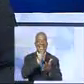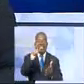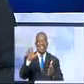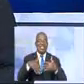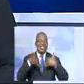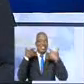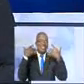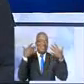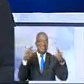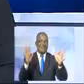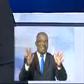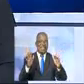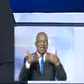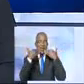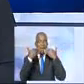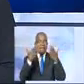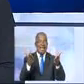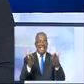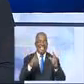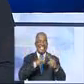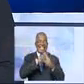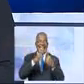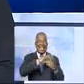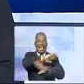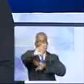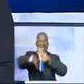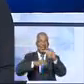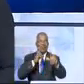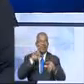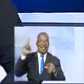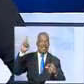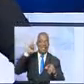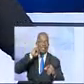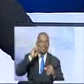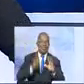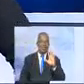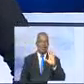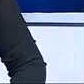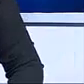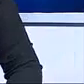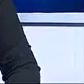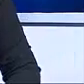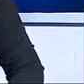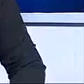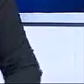Retrouvez Ali Dira Soba pour un autre point de l'actualité à 18h sur RTI 1.